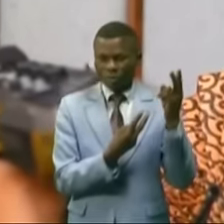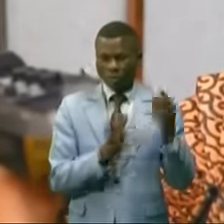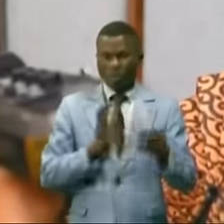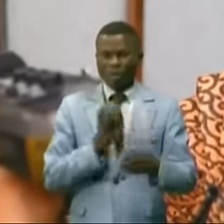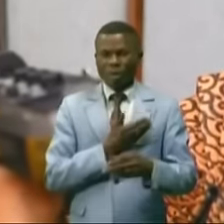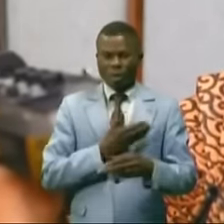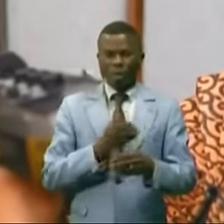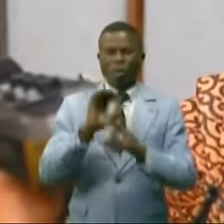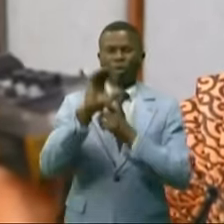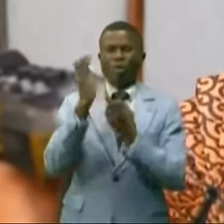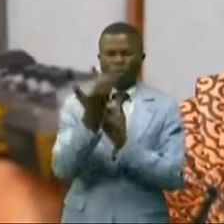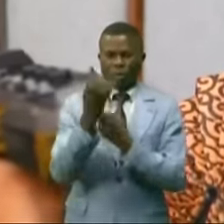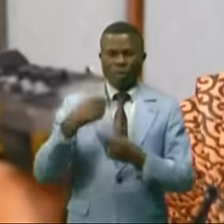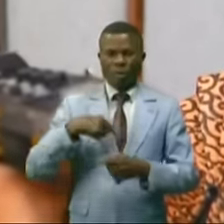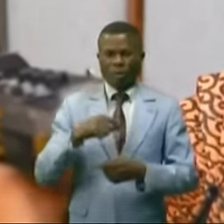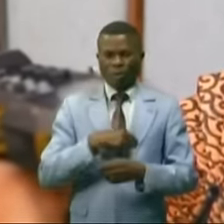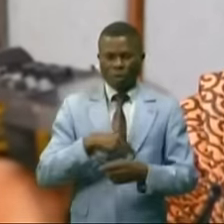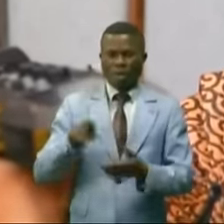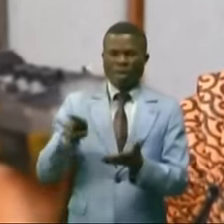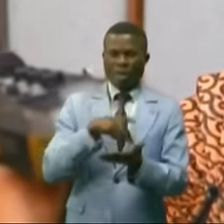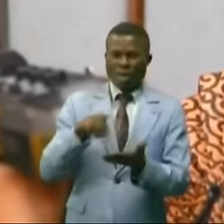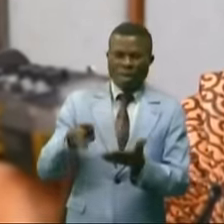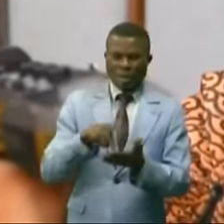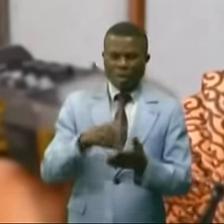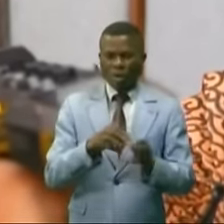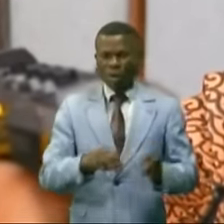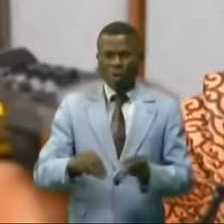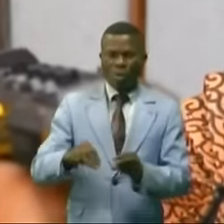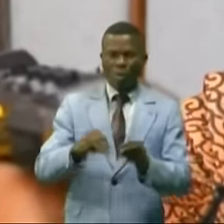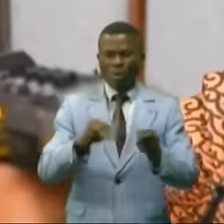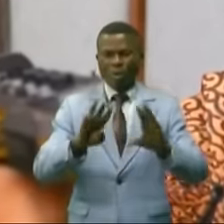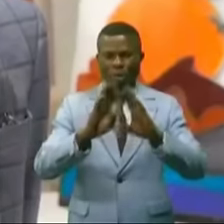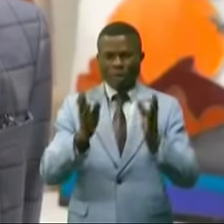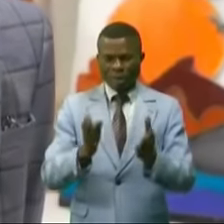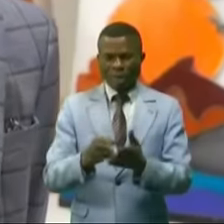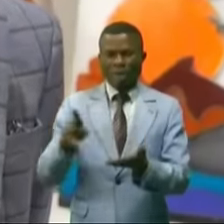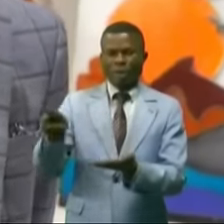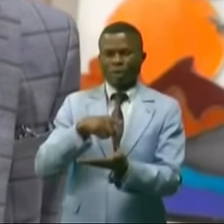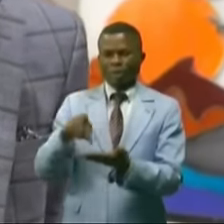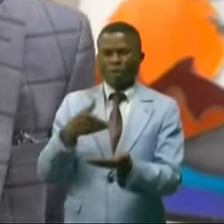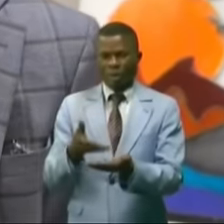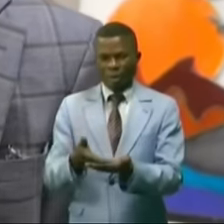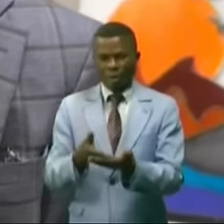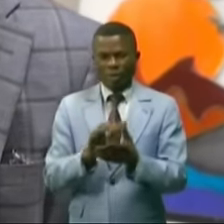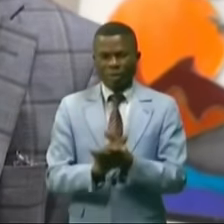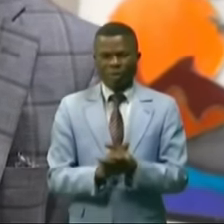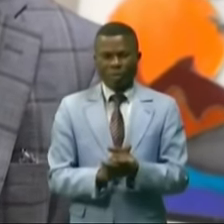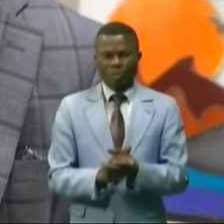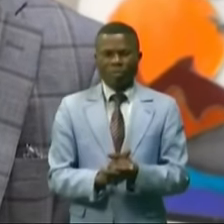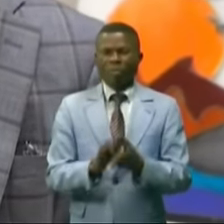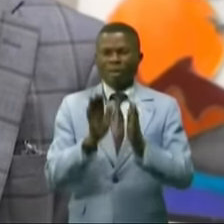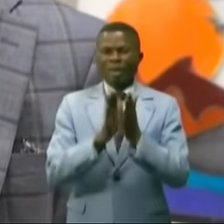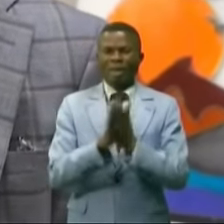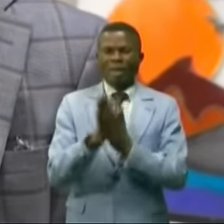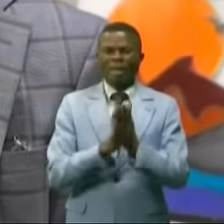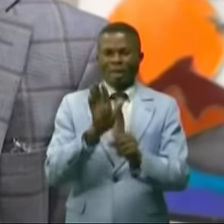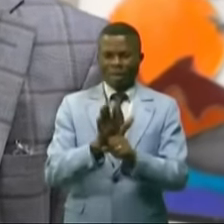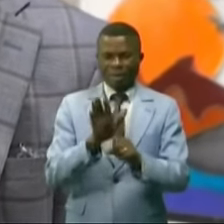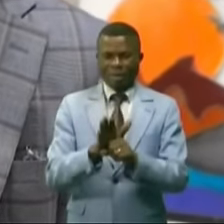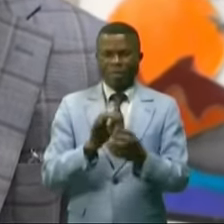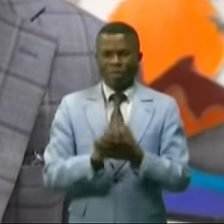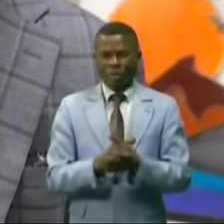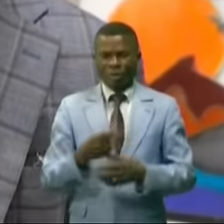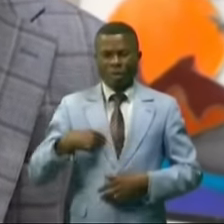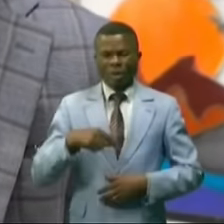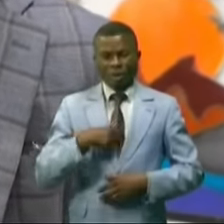culture au travers de la mode, de la maroquinerie et de l'art. C'était intéressant. C'est vrai qu'on s'attendait à